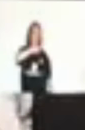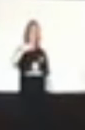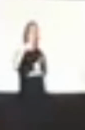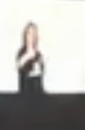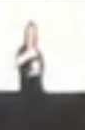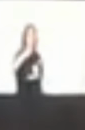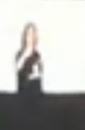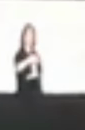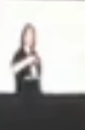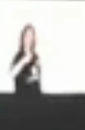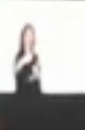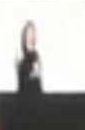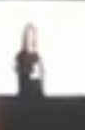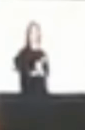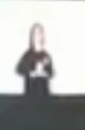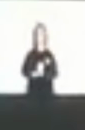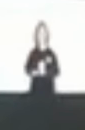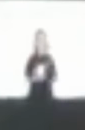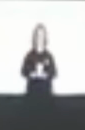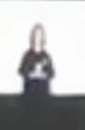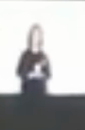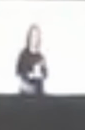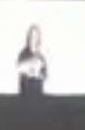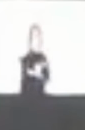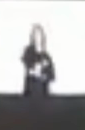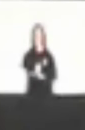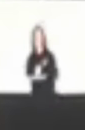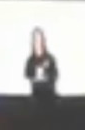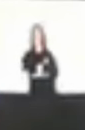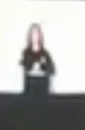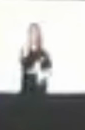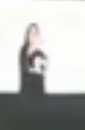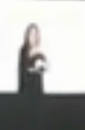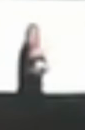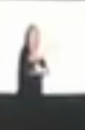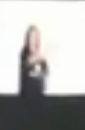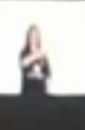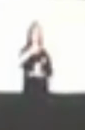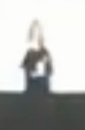Forever anymore. Oh,